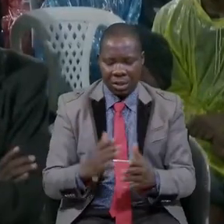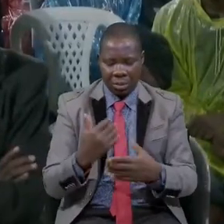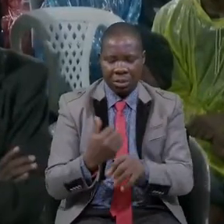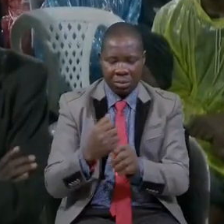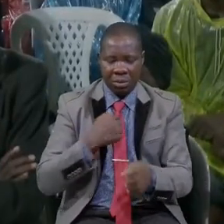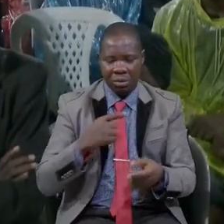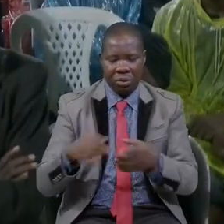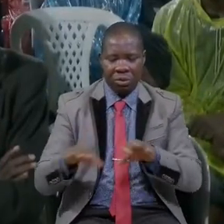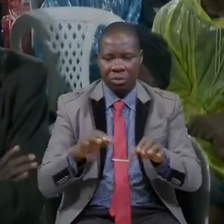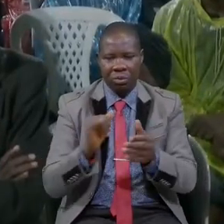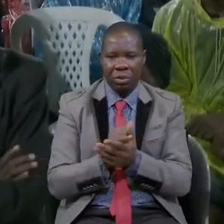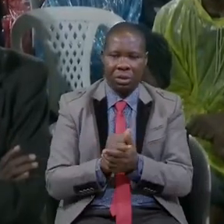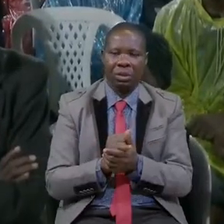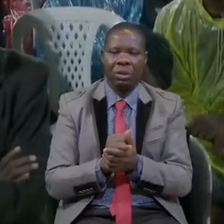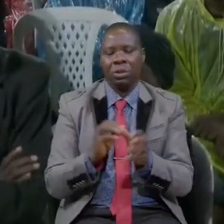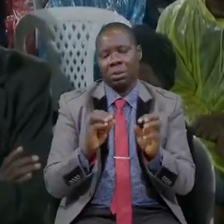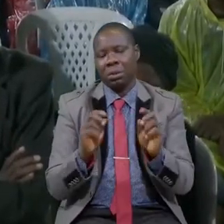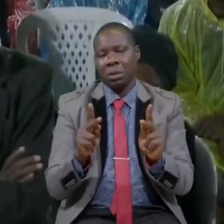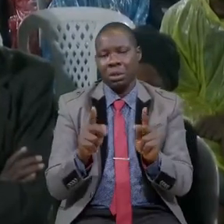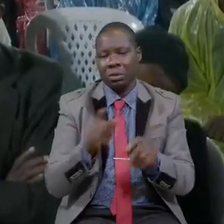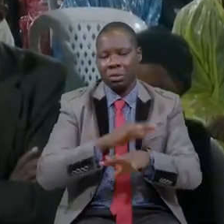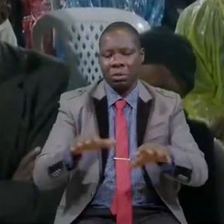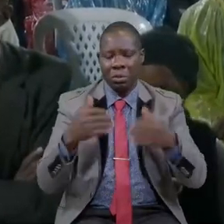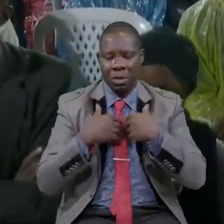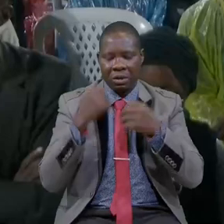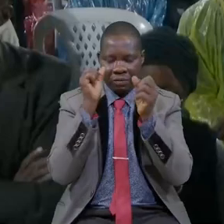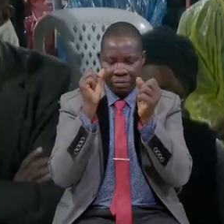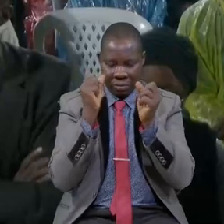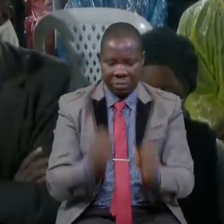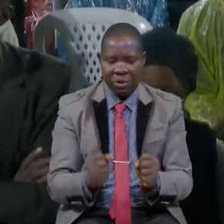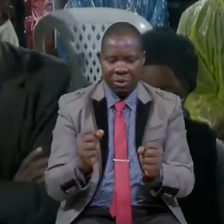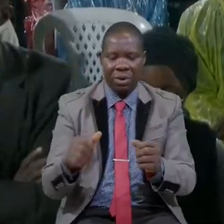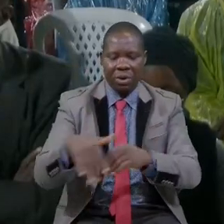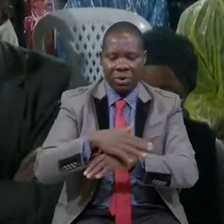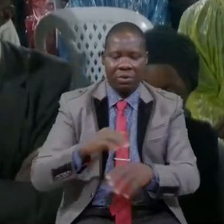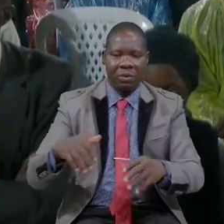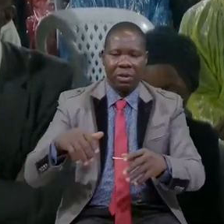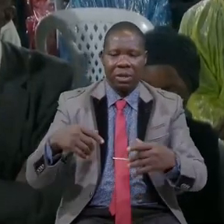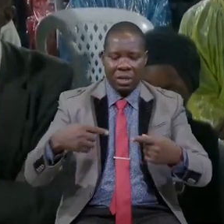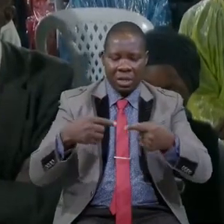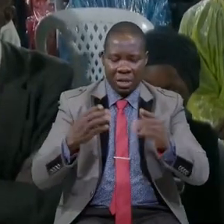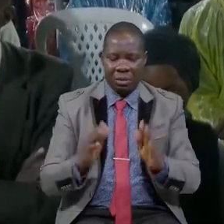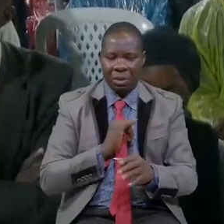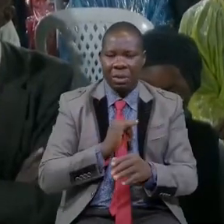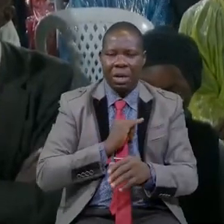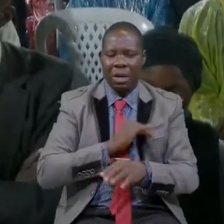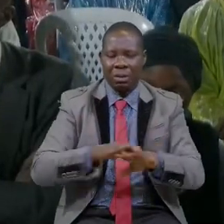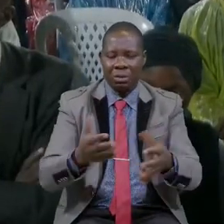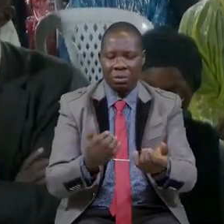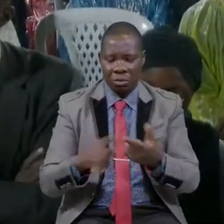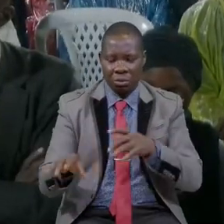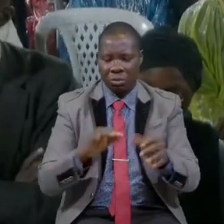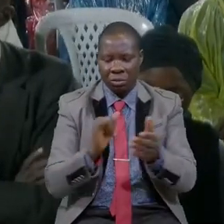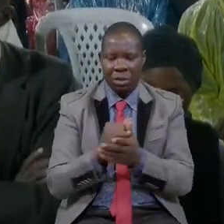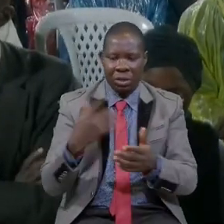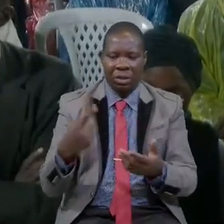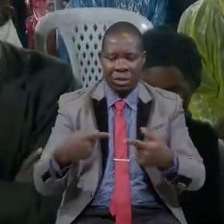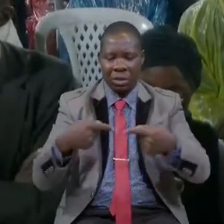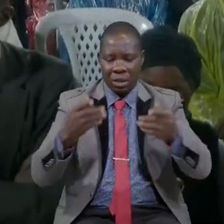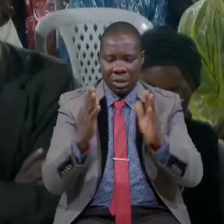L'ennemi m'a poussé à le faire. Ah, il n'a pas le pouvoir sur les ennemis. Je ne voulais pas le faire.